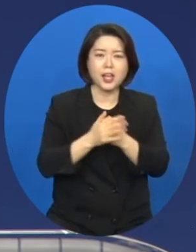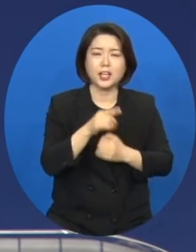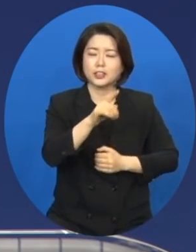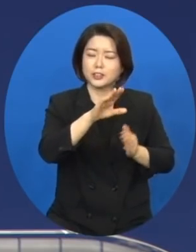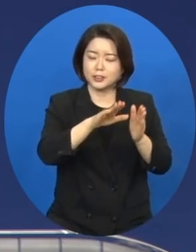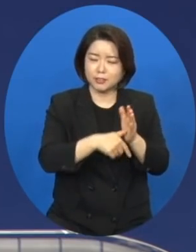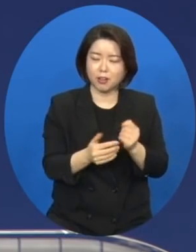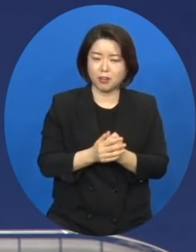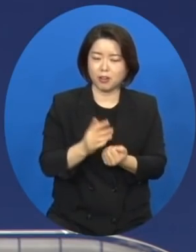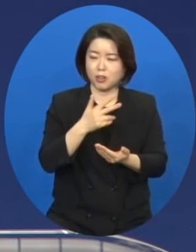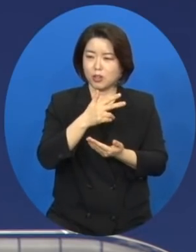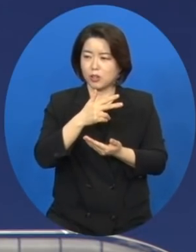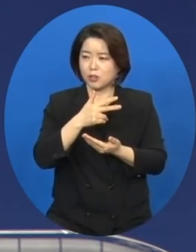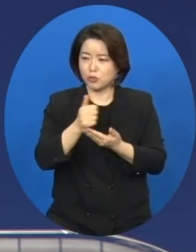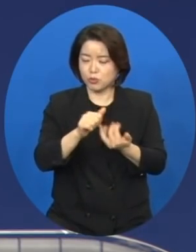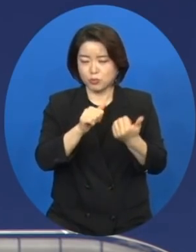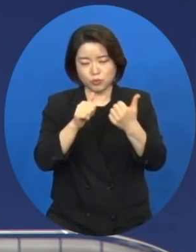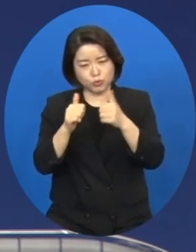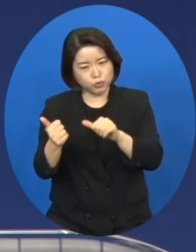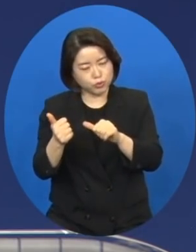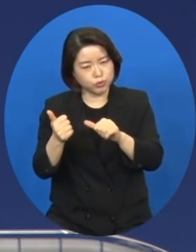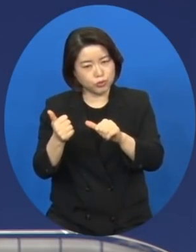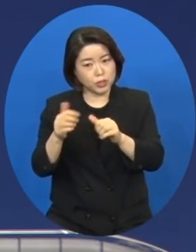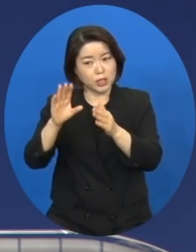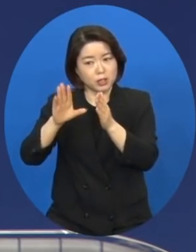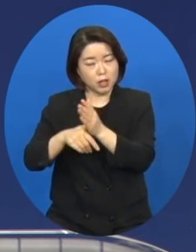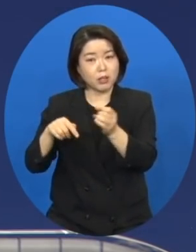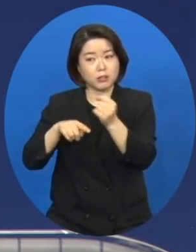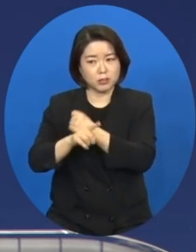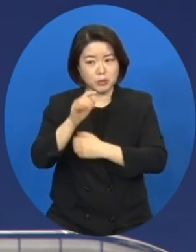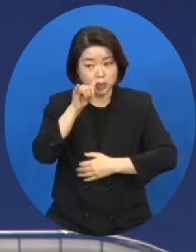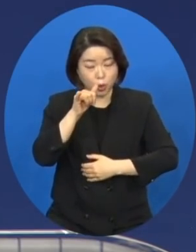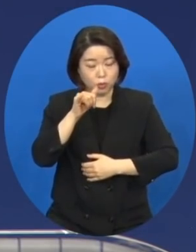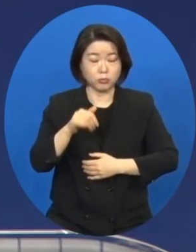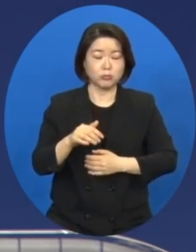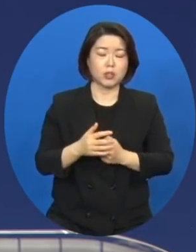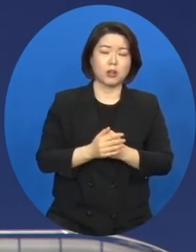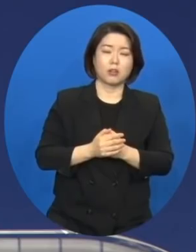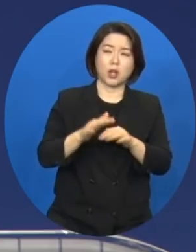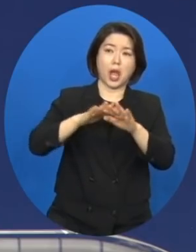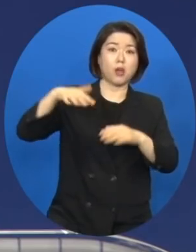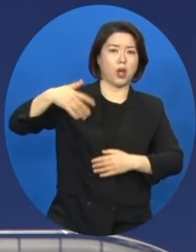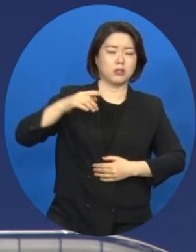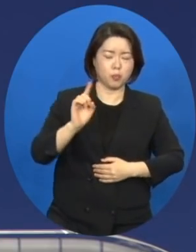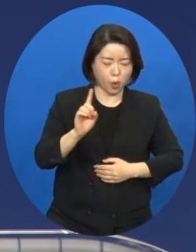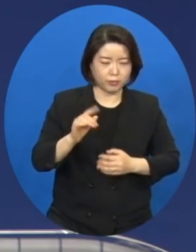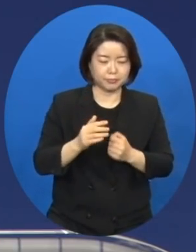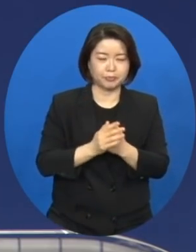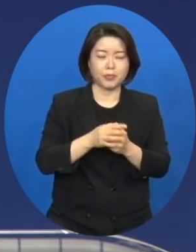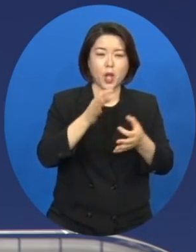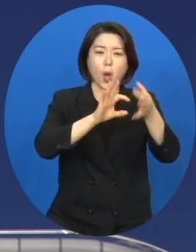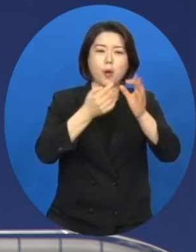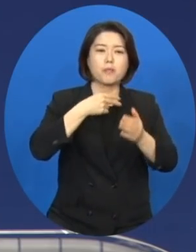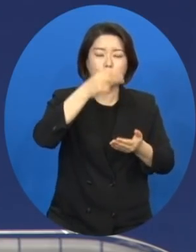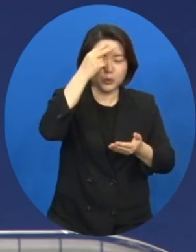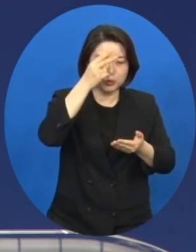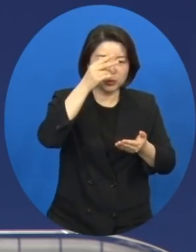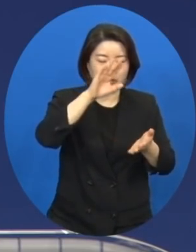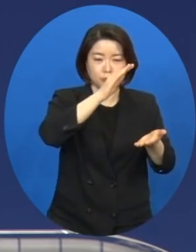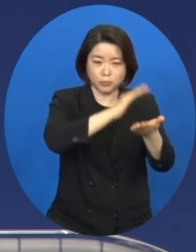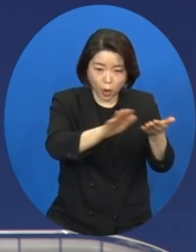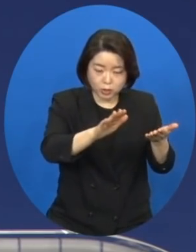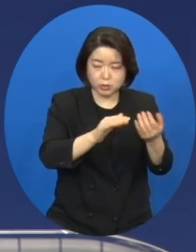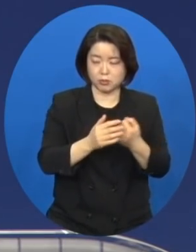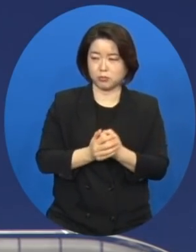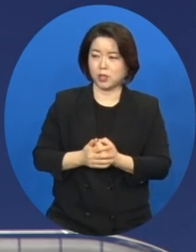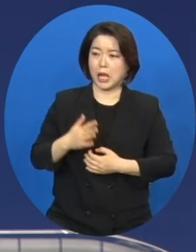주님이 죽으실 때를 의미한다면 여전히 이해가 안 됩니다. 예를 들면 포도주가 떨어졌습니다. 근데 예수님의 대답은 여자여,